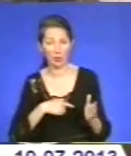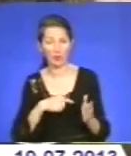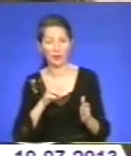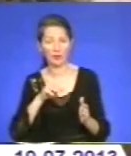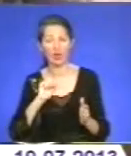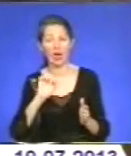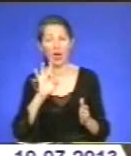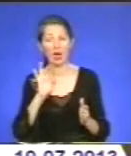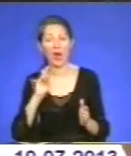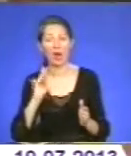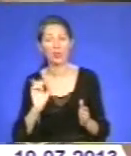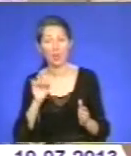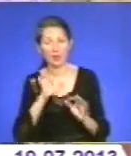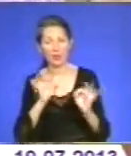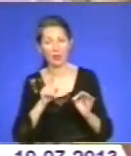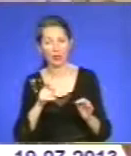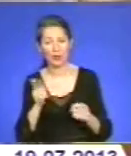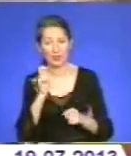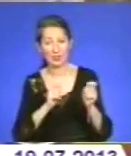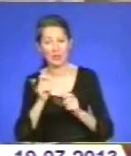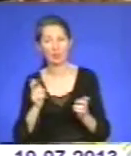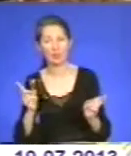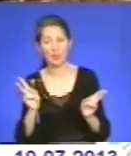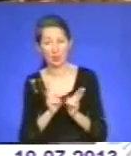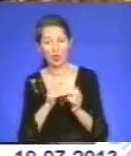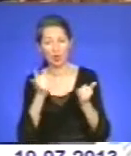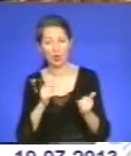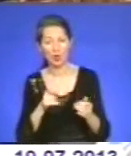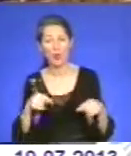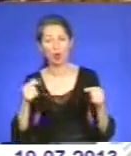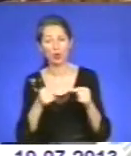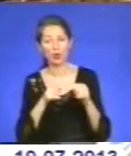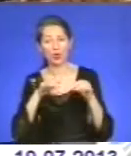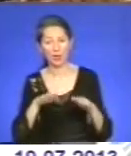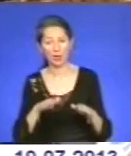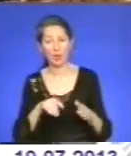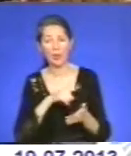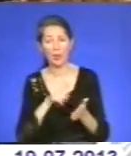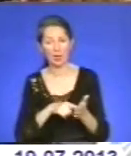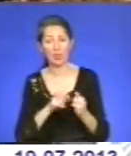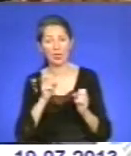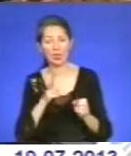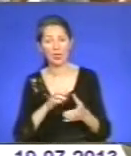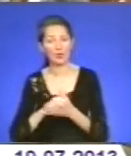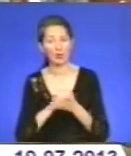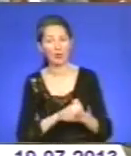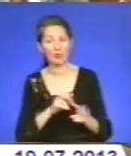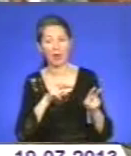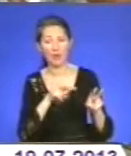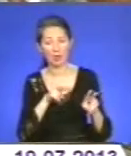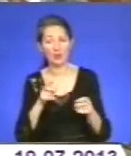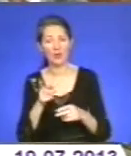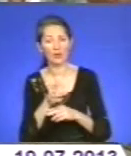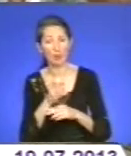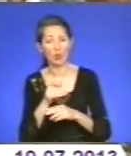сесію скликали саме сьогодні, щоб остаточно вирішити питання членів Українського товариства мисливців і рибалок, оскільки з понеділка,